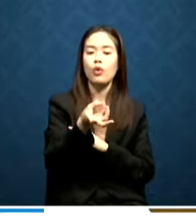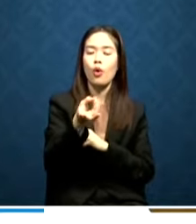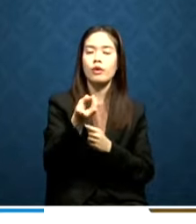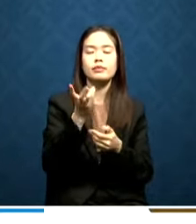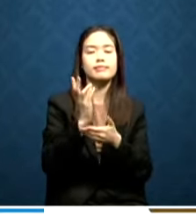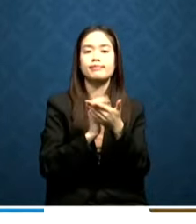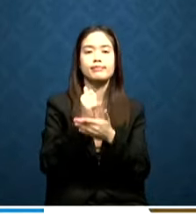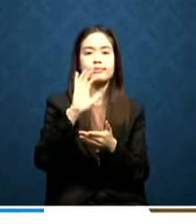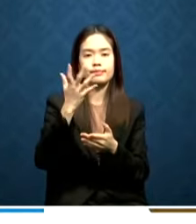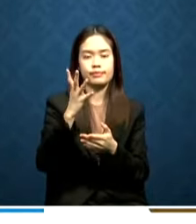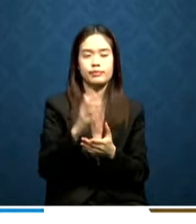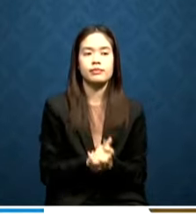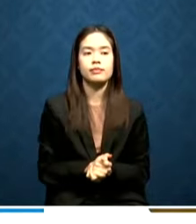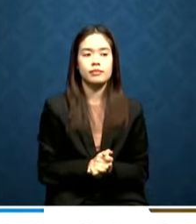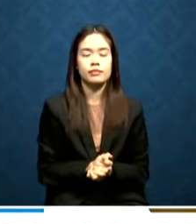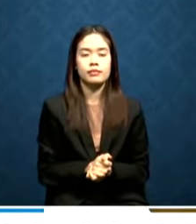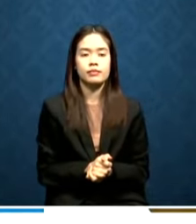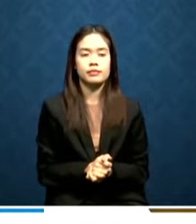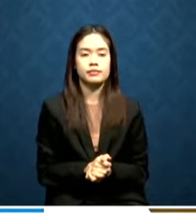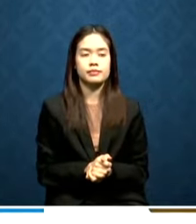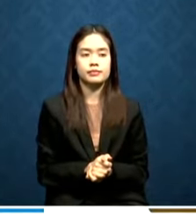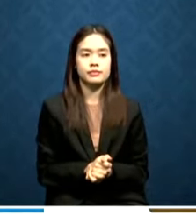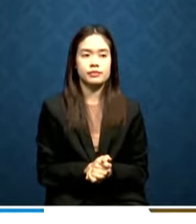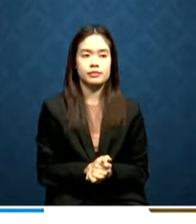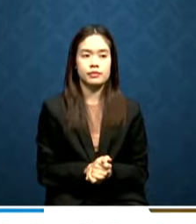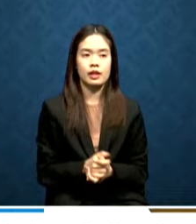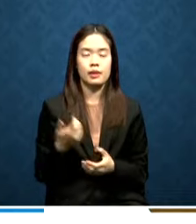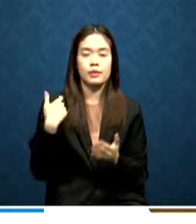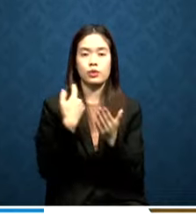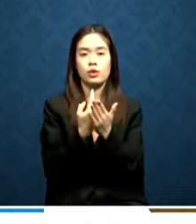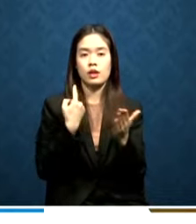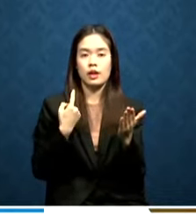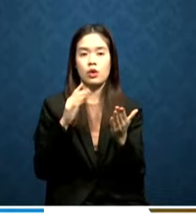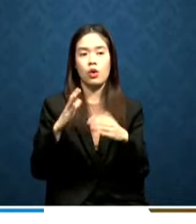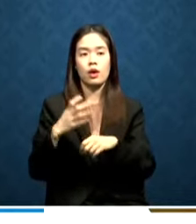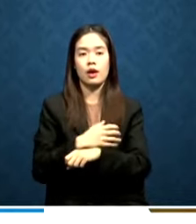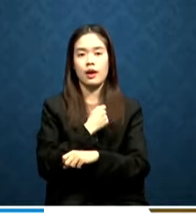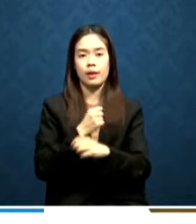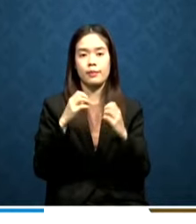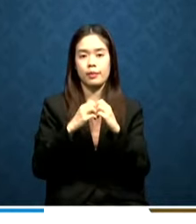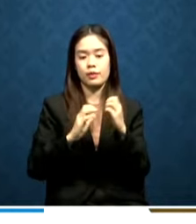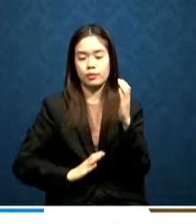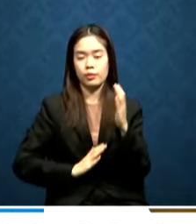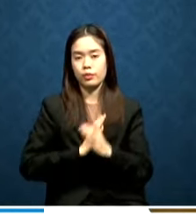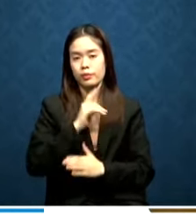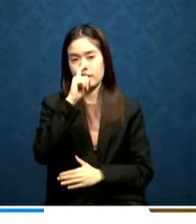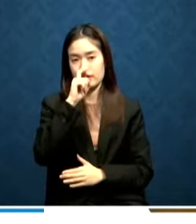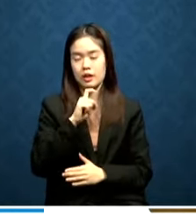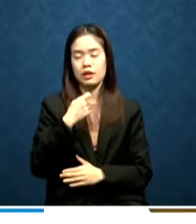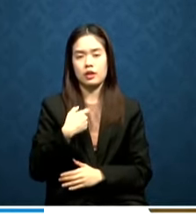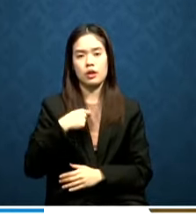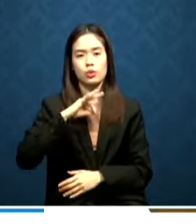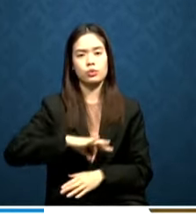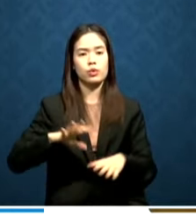ำที่ว่าประคองข้างล่างไว้แล้วก็ตัวแทนจากพรรคภูมิใจไทยก็เห็นว่าถ้าเป็นแบบนี้ก็รับ